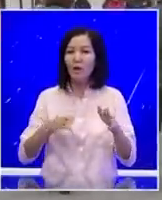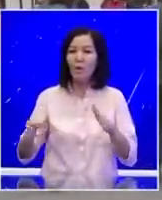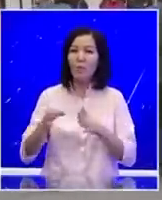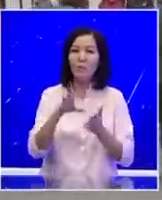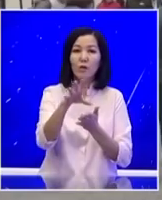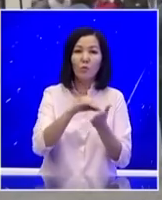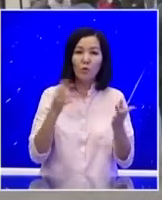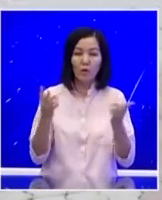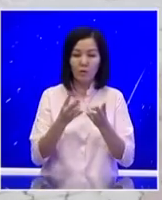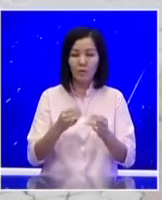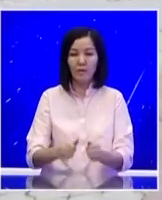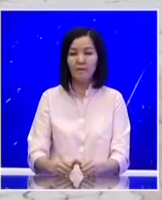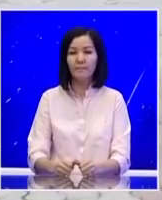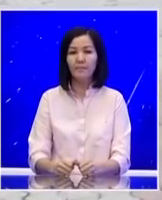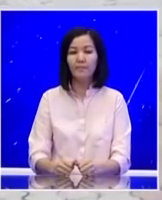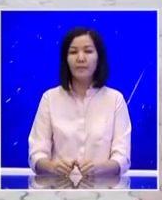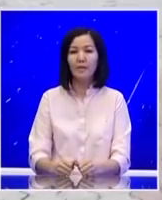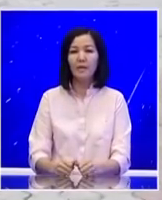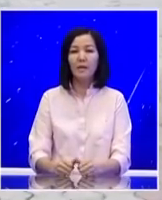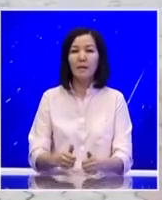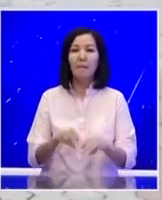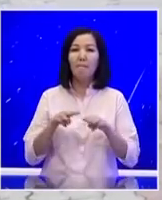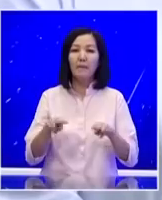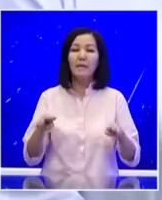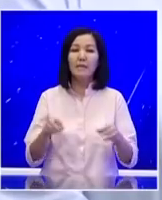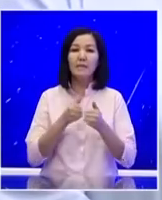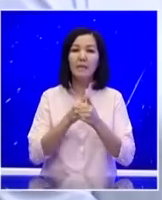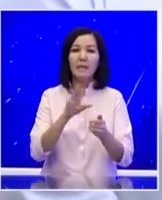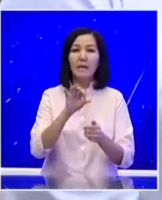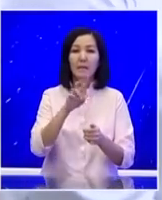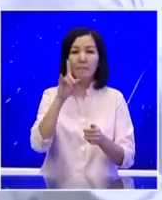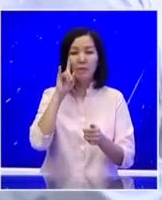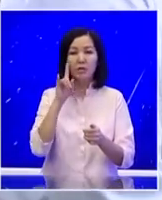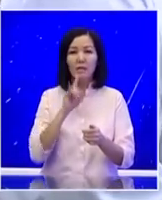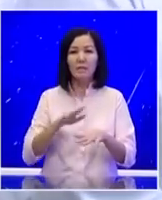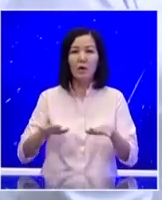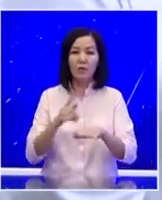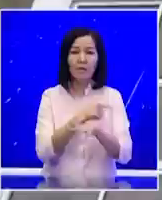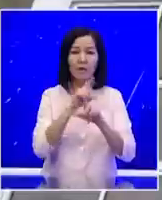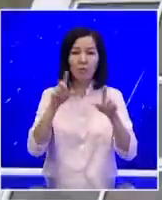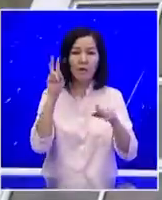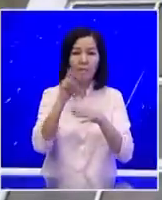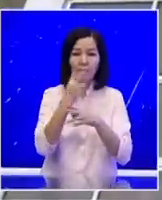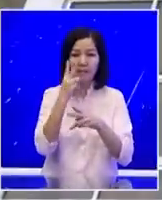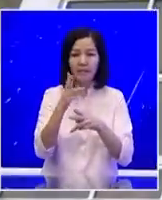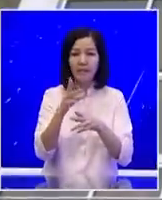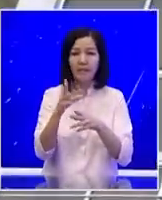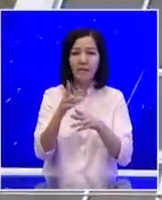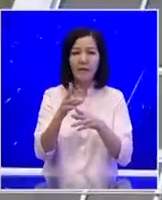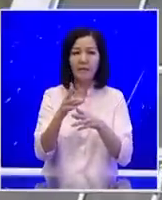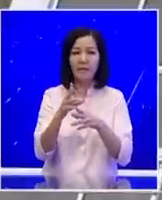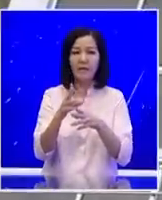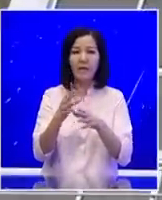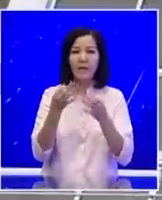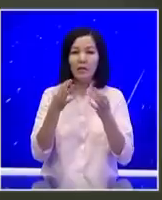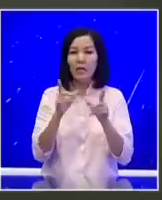үнегі болуы тиіс. Сапар соңында құзырлы министрлік өкілдері Еңбекші Қазақ аудандық ауруханасына да соқты. Мұнда бірде-бір бейсауат жүрген